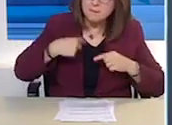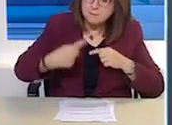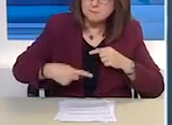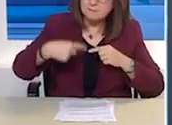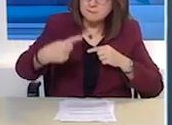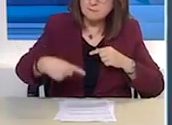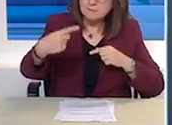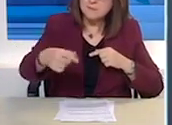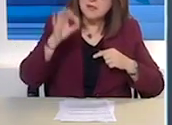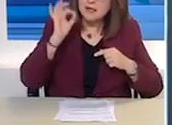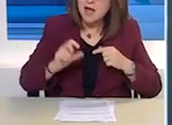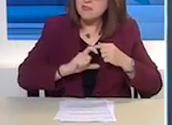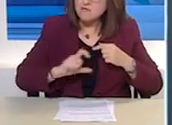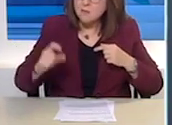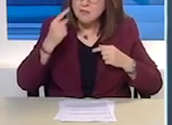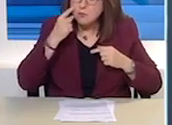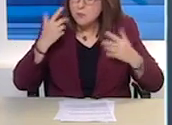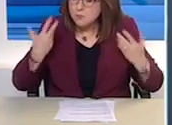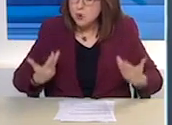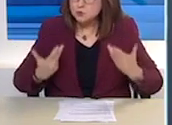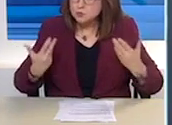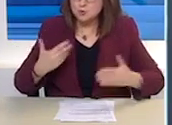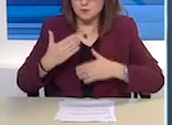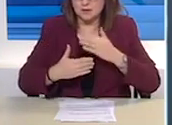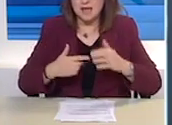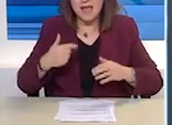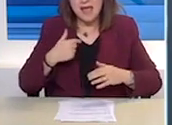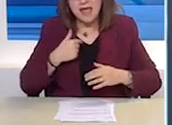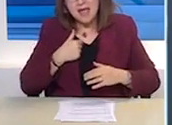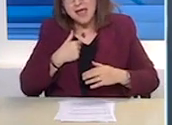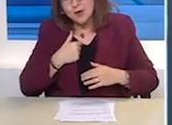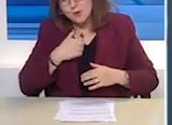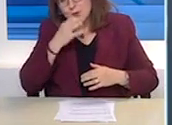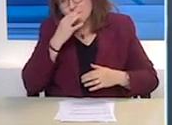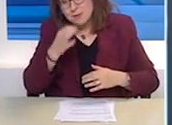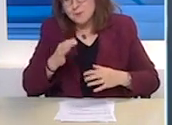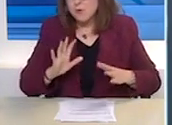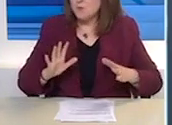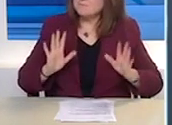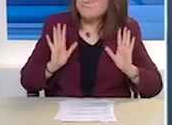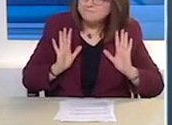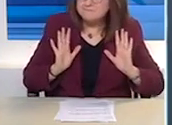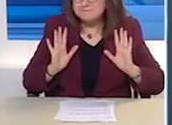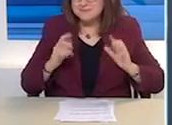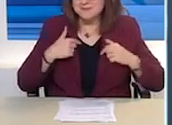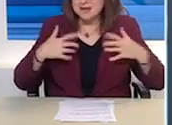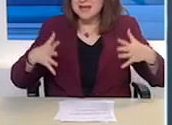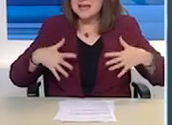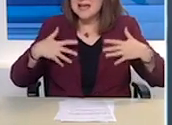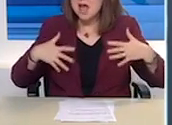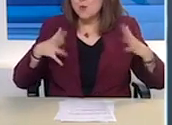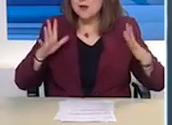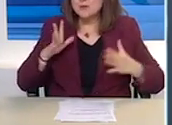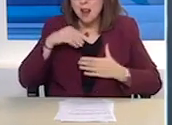προχωράμε ανάλογα. Εγώ να πω ότι είμαι χαρούμενος, αλλά ας το κρατήσω μέσα μου προς το παρόν. Έχω μια συγκρατημένη